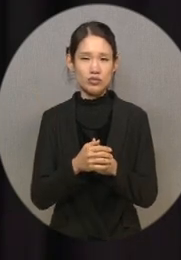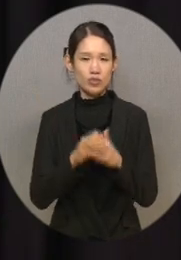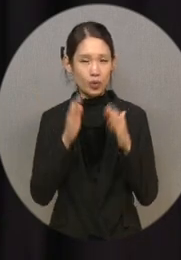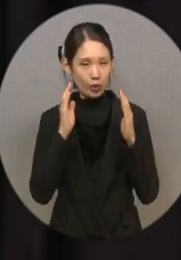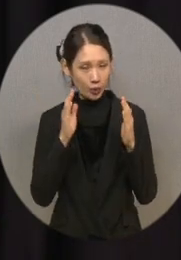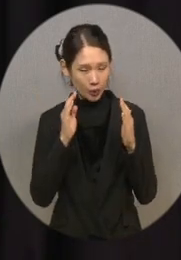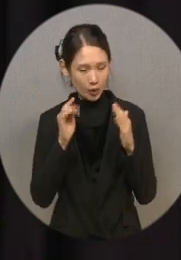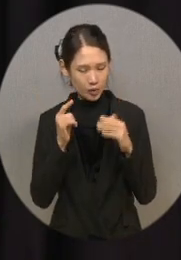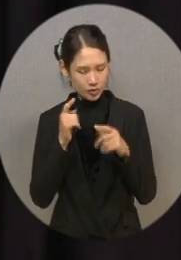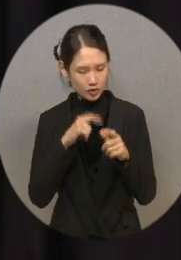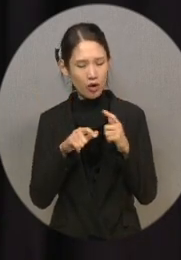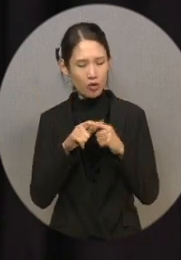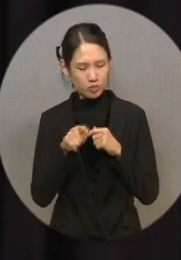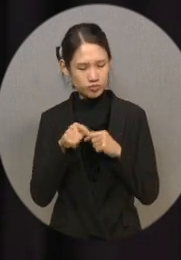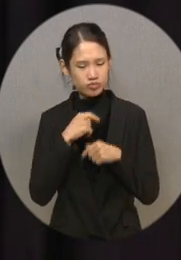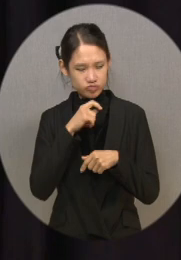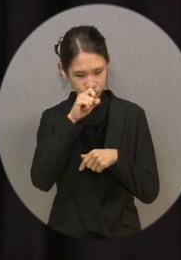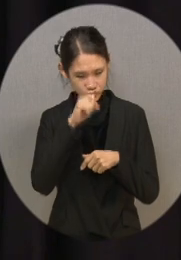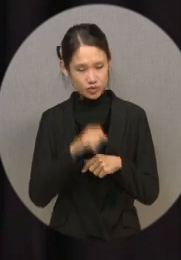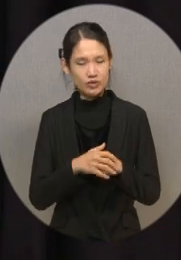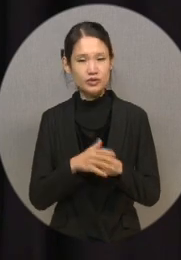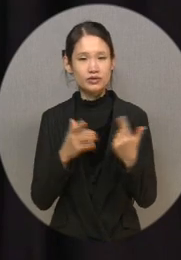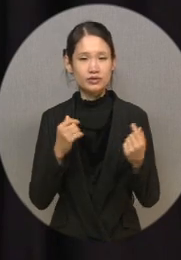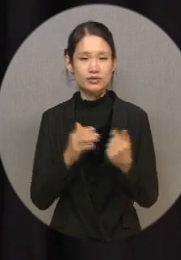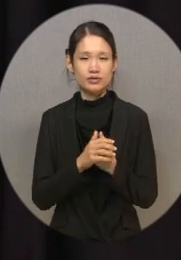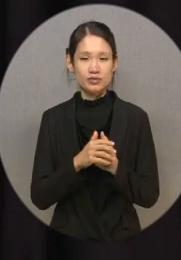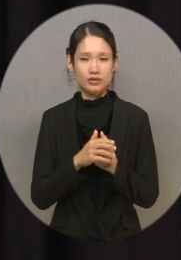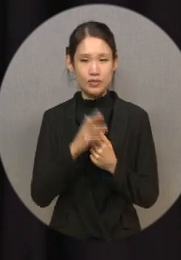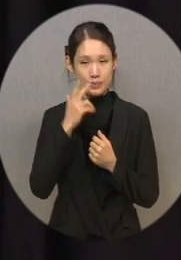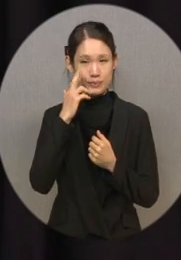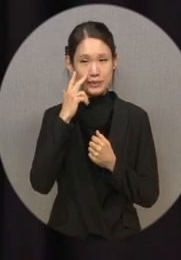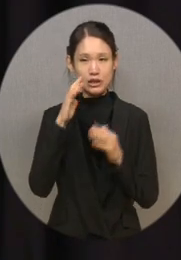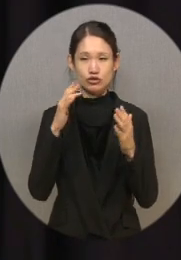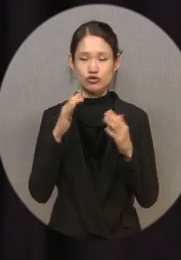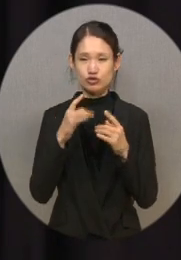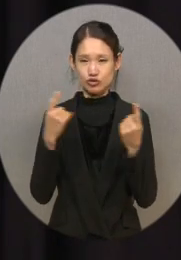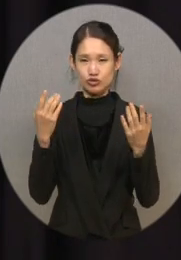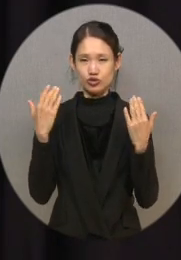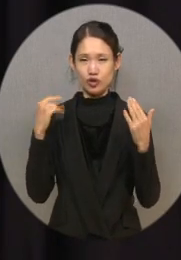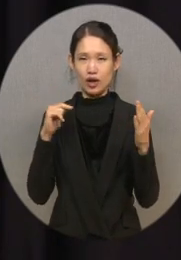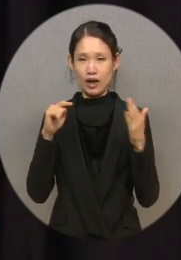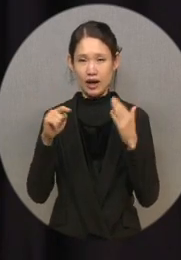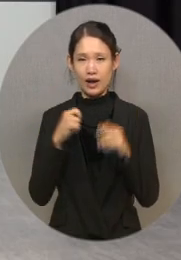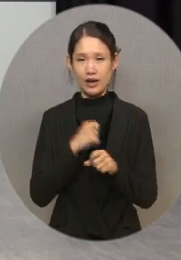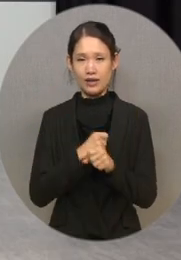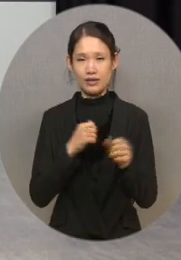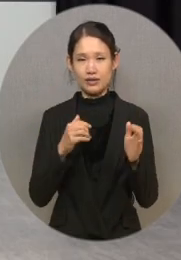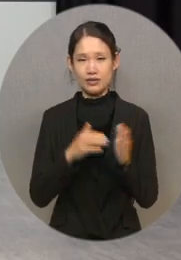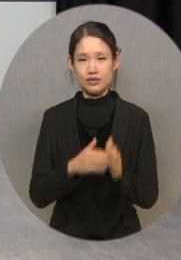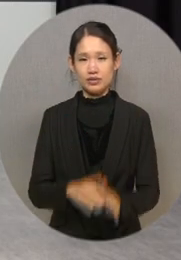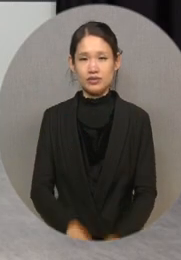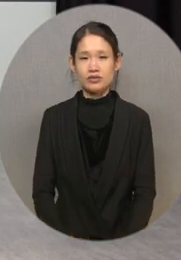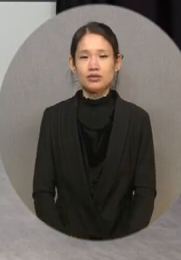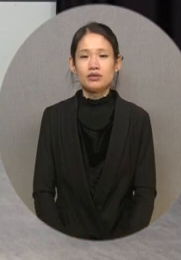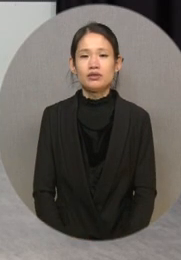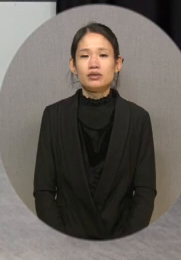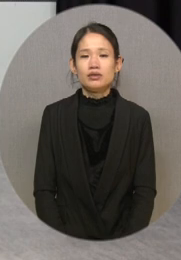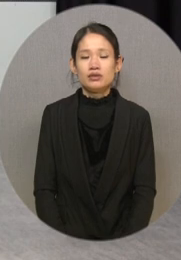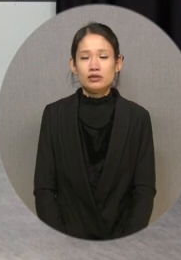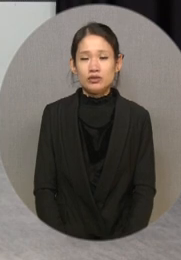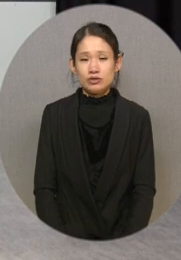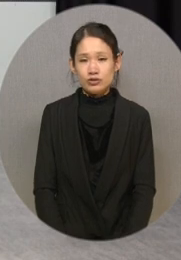이왕 공부를 마저 하는 게 좋겠다 해가지고 이제 미국 유학을 가게 됐습니다. 아, 그러시군요. 그 뭐 유학